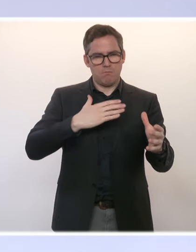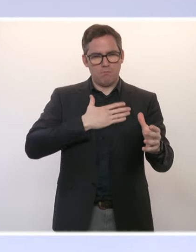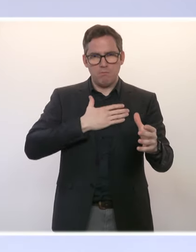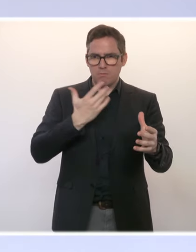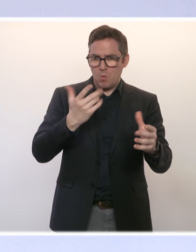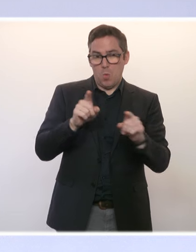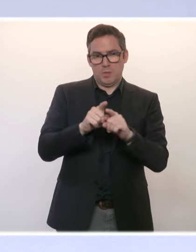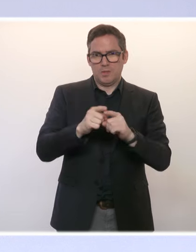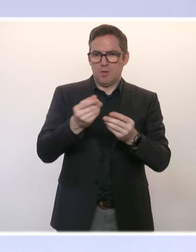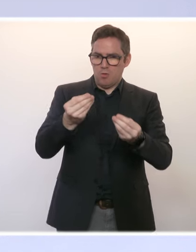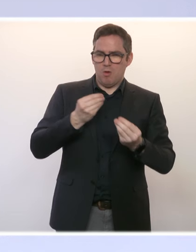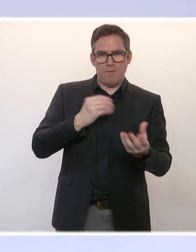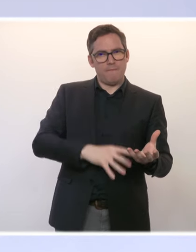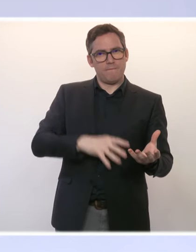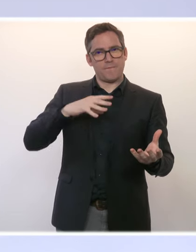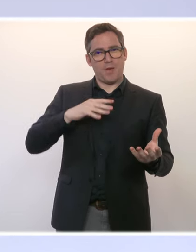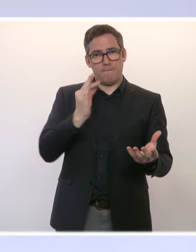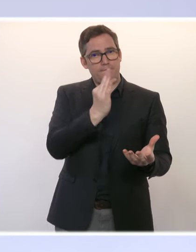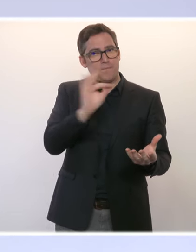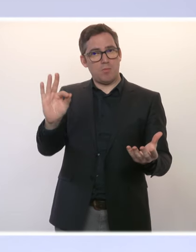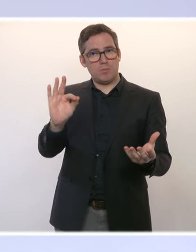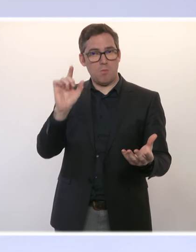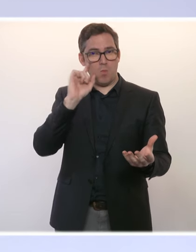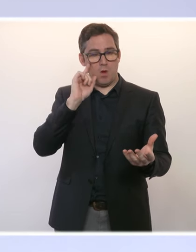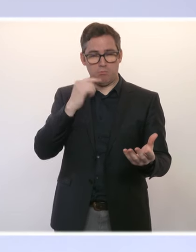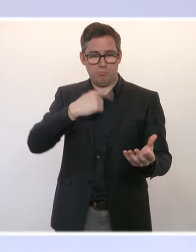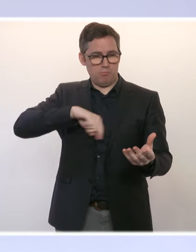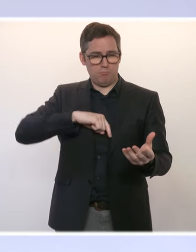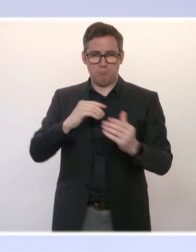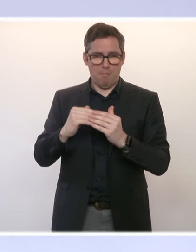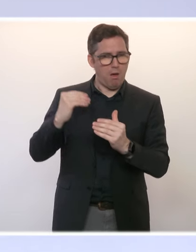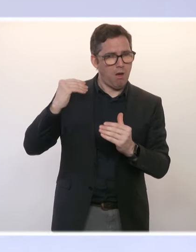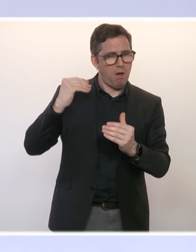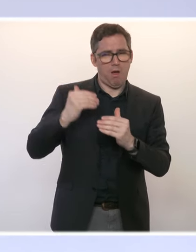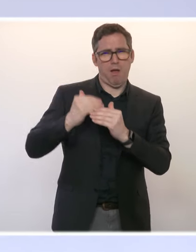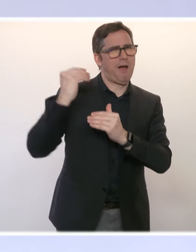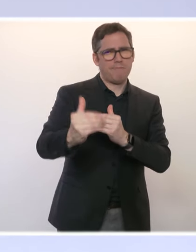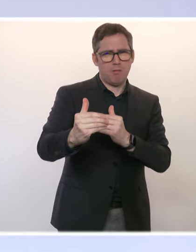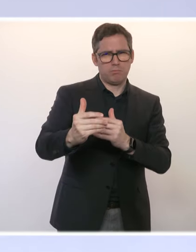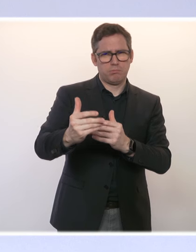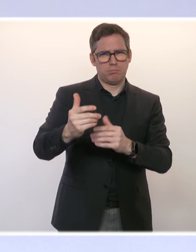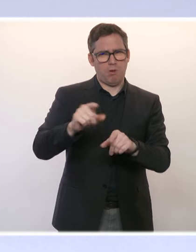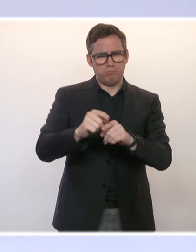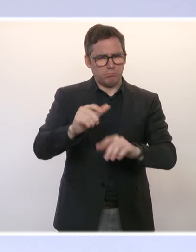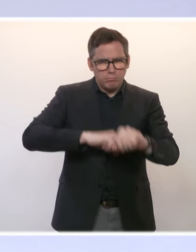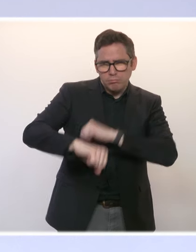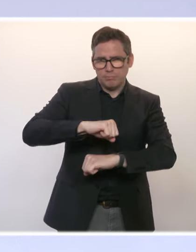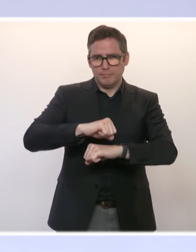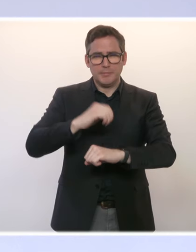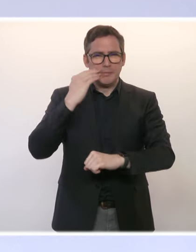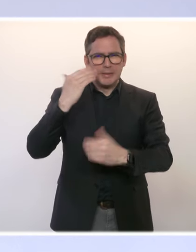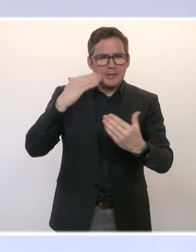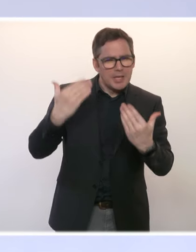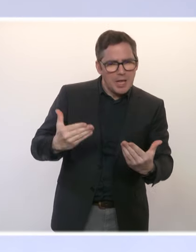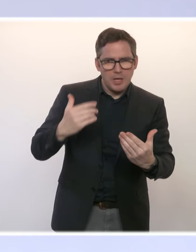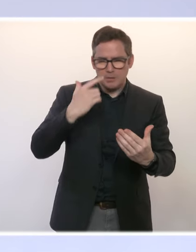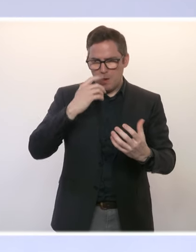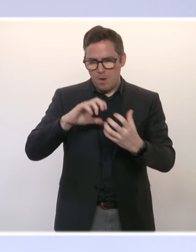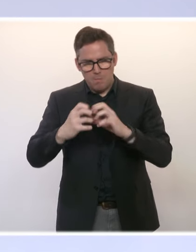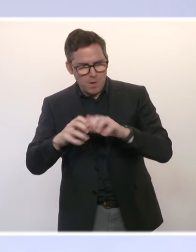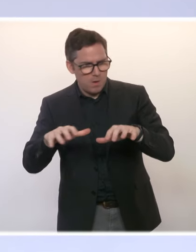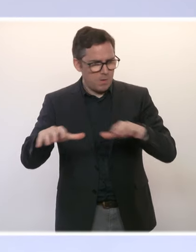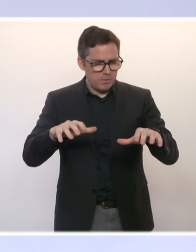aussi d'assumer une fierté nationale, celle d'être en avance sur notre temps. Il est important aussi, en ces moments troubles, en ces moments de fracture, de rappeler